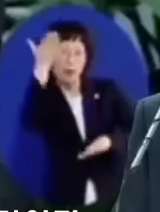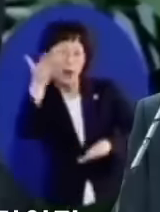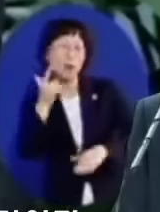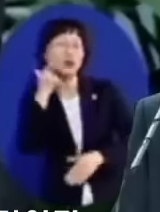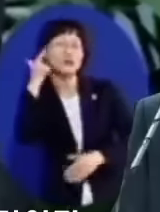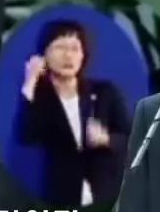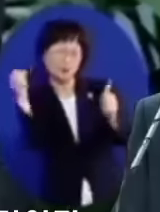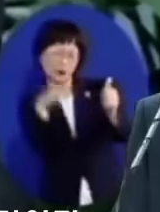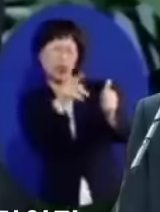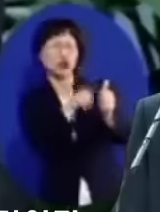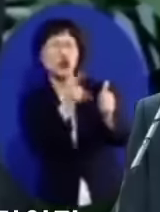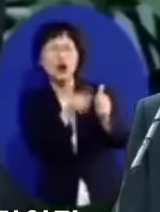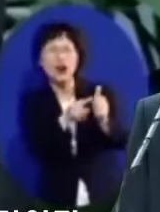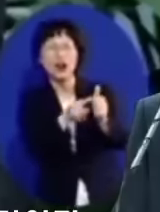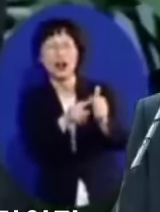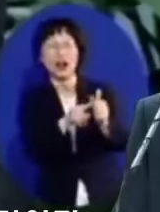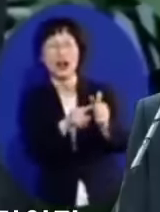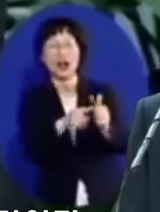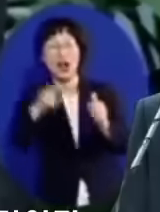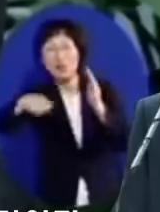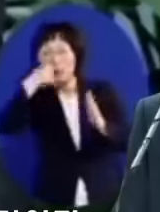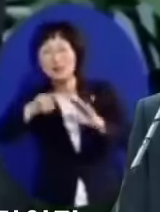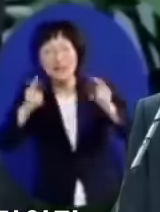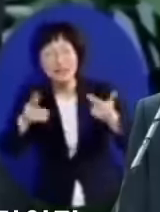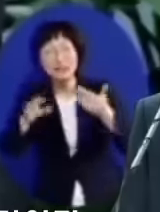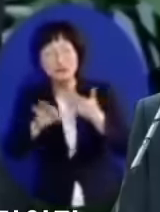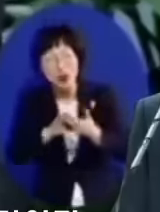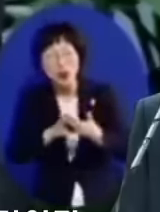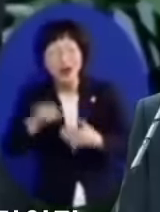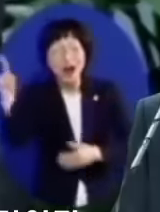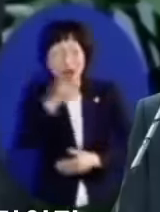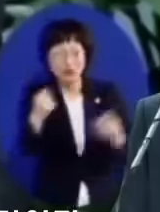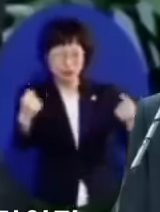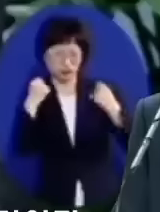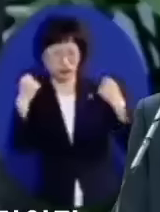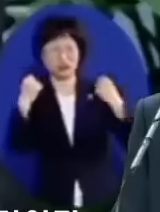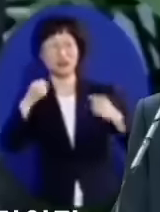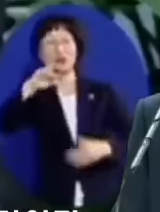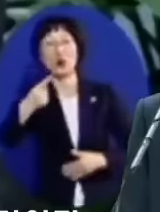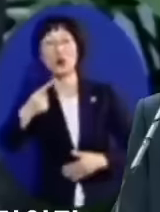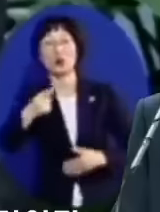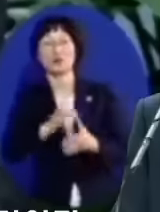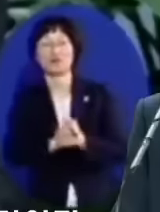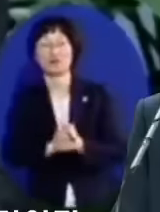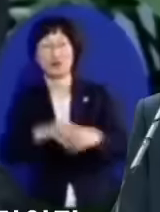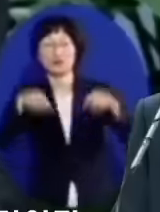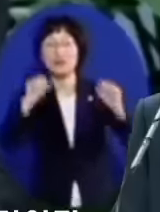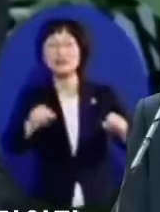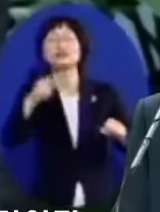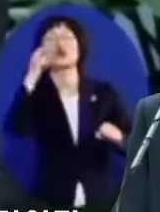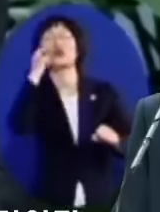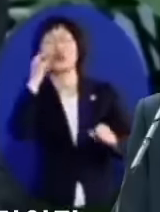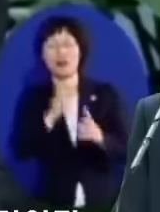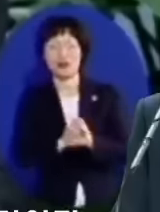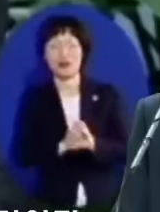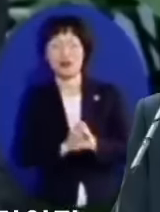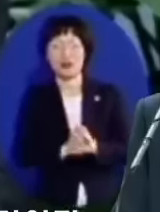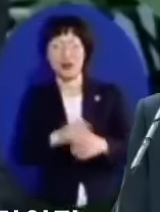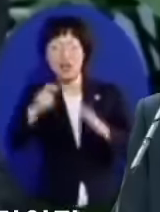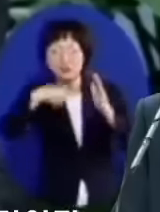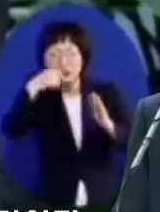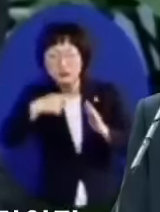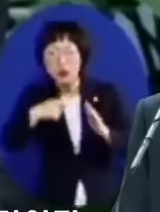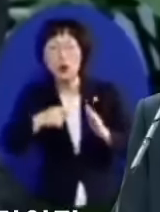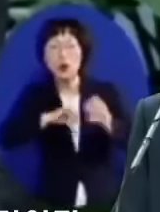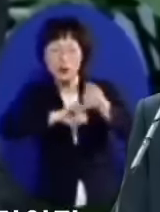네가 음식을 먹지 아니하면 아무리 신체가 튼튼한 사람도 살아남지 못한다. 음식을